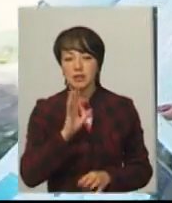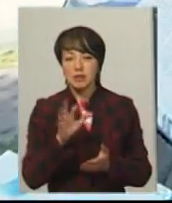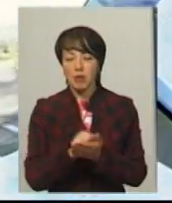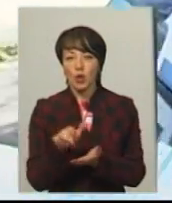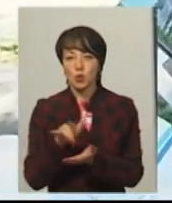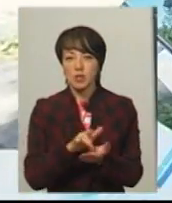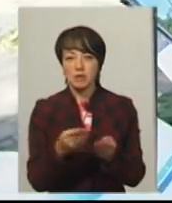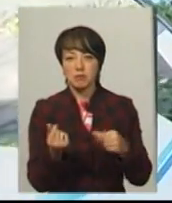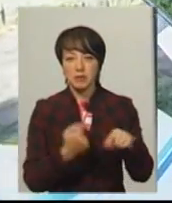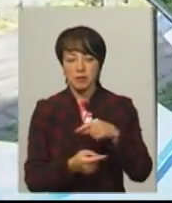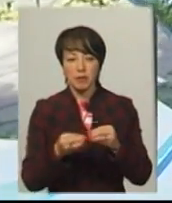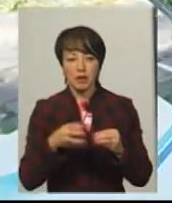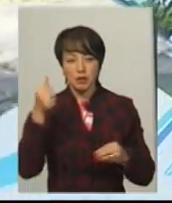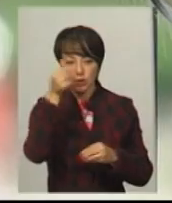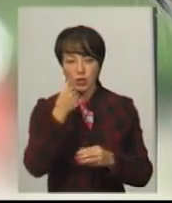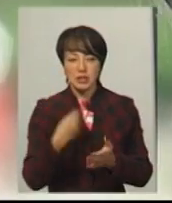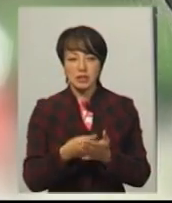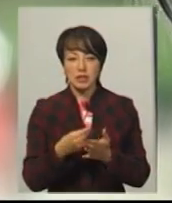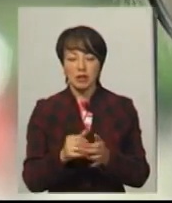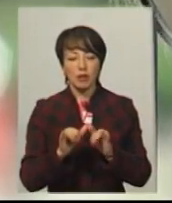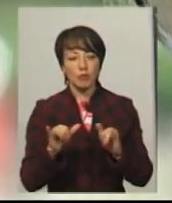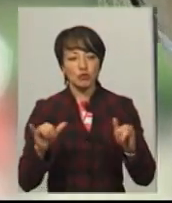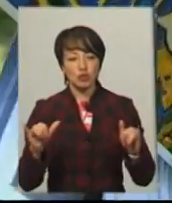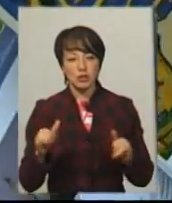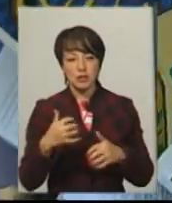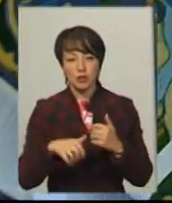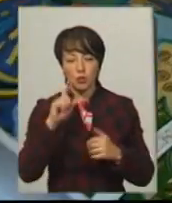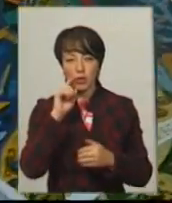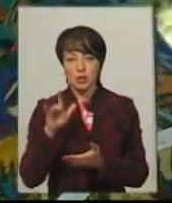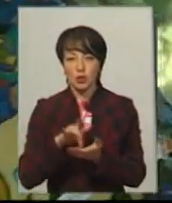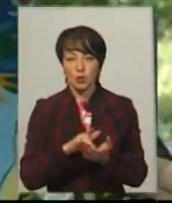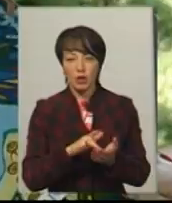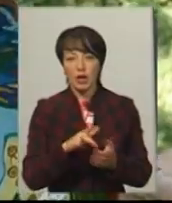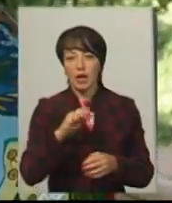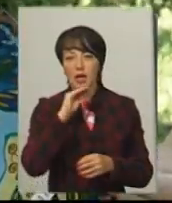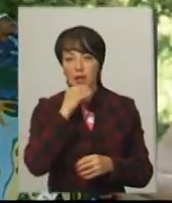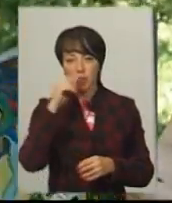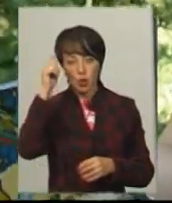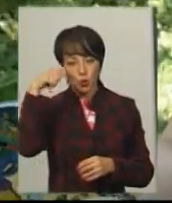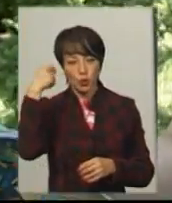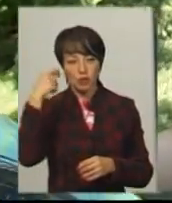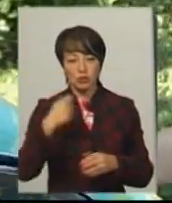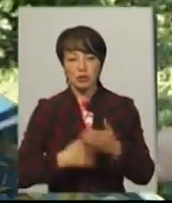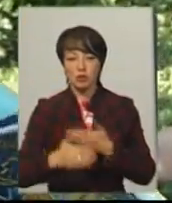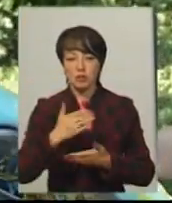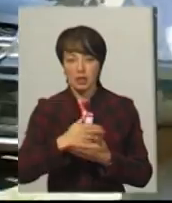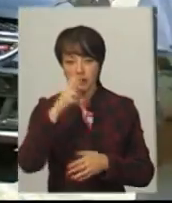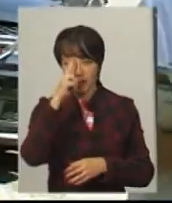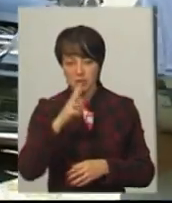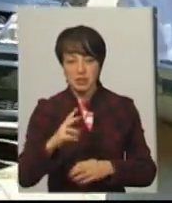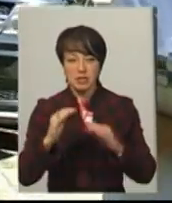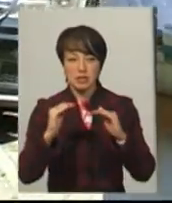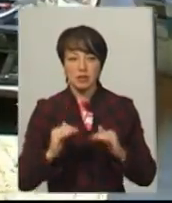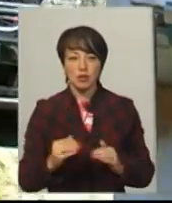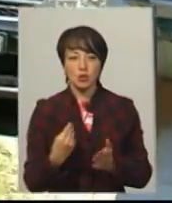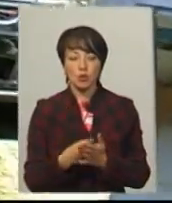понад 15 років. Розповідає, ціни на найпоширеніші серед українців тури, а це Єгипет і Туреччина, за останні 2 місяці знизилися.